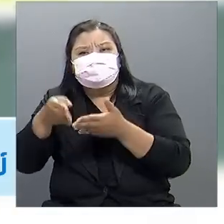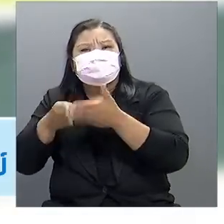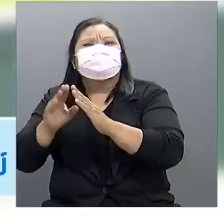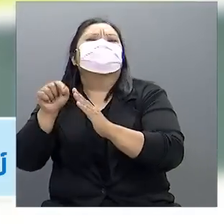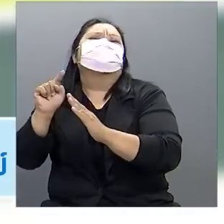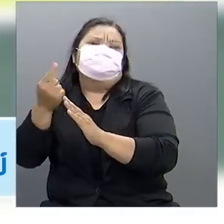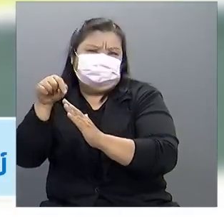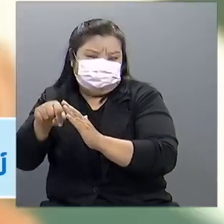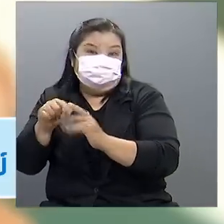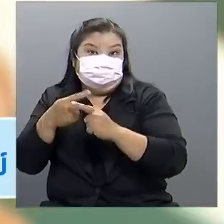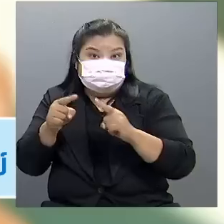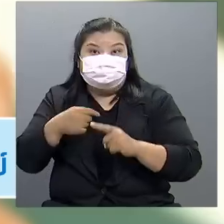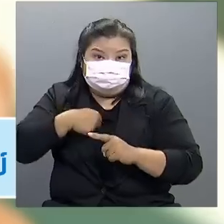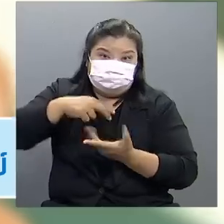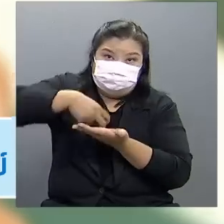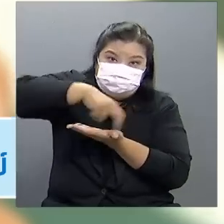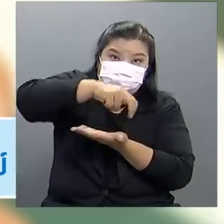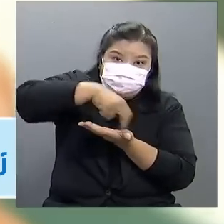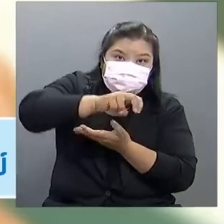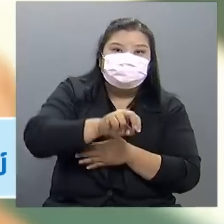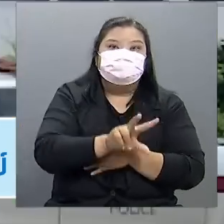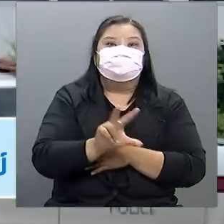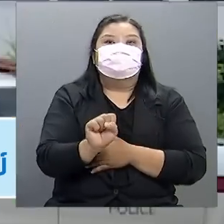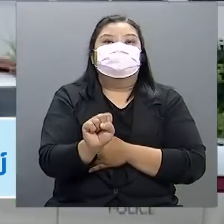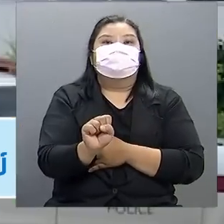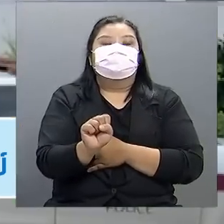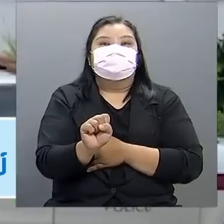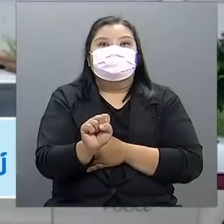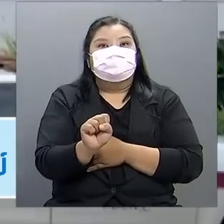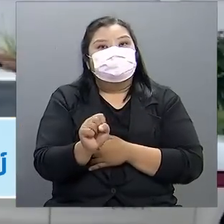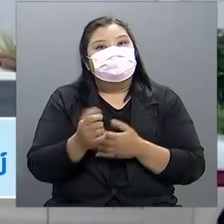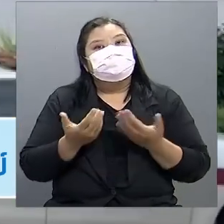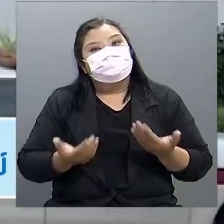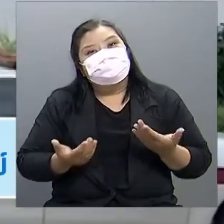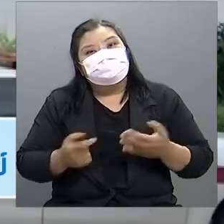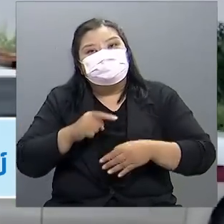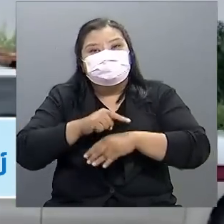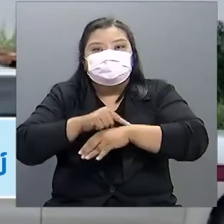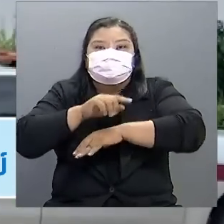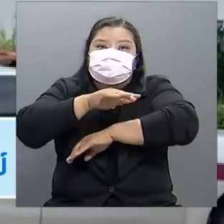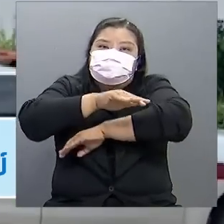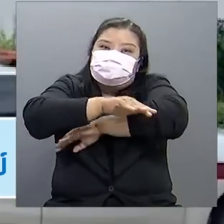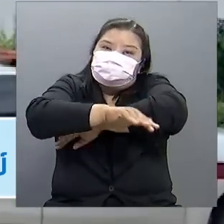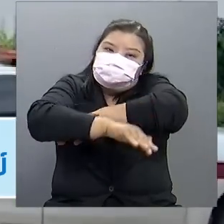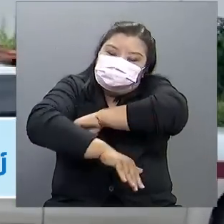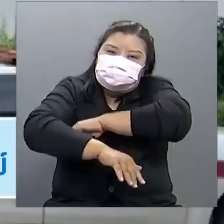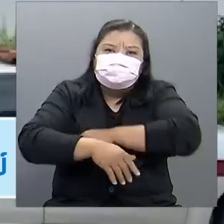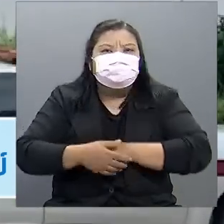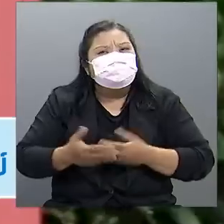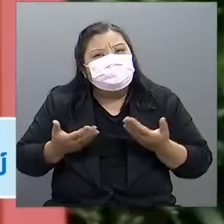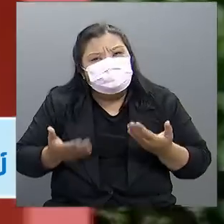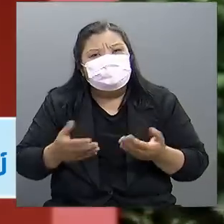พอโอนไป 3 แสน ป๊๊บ เย็นแล้ว คําแล้วเอ้า ทำไมเงินกู้ไม่เข้ามาสถี